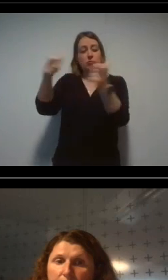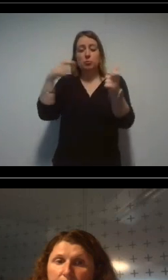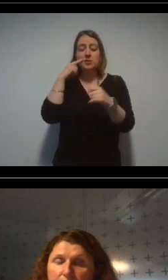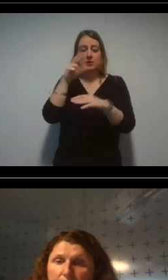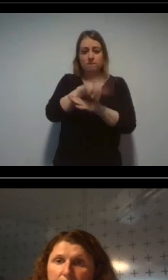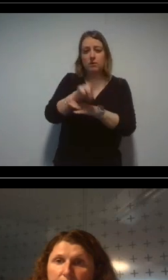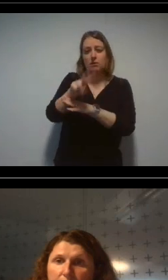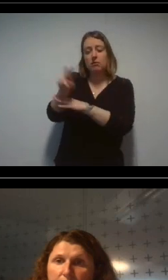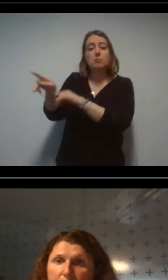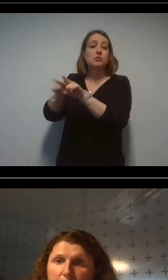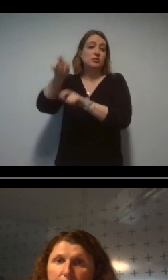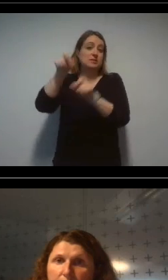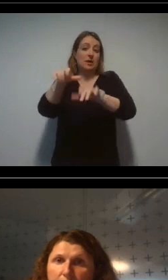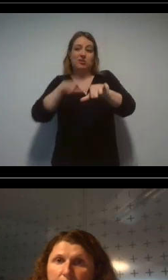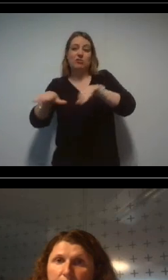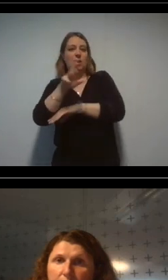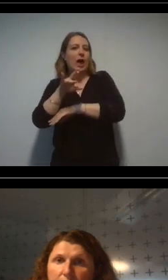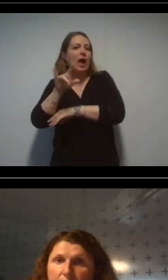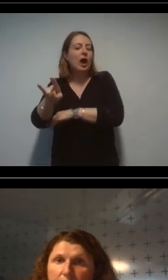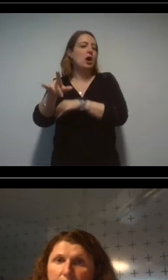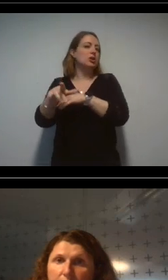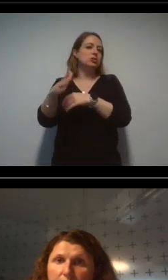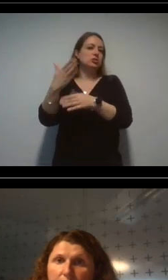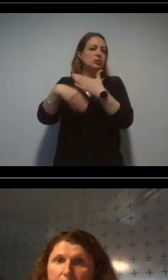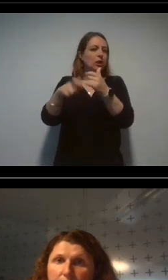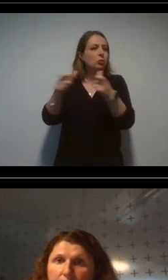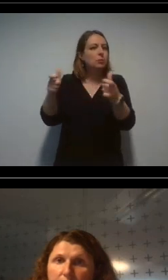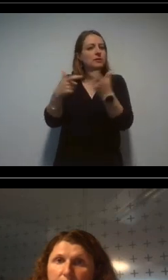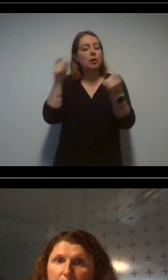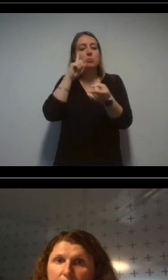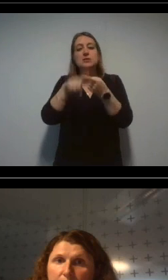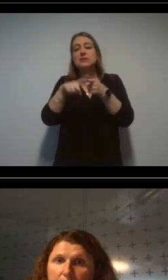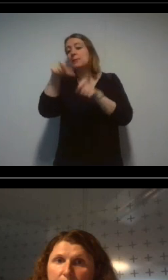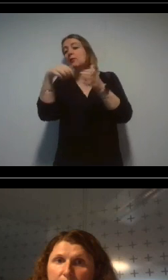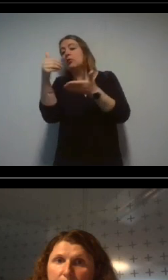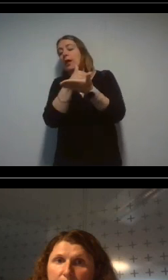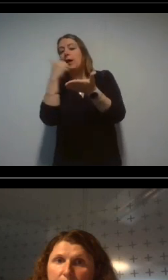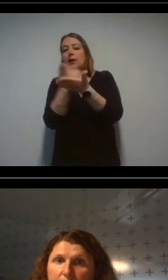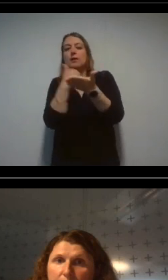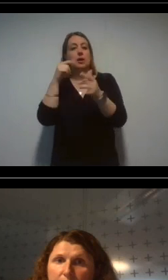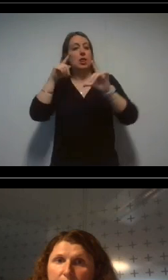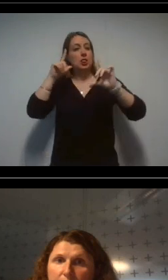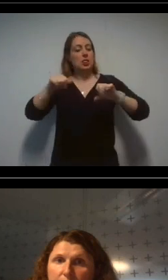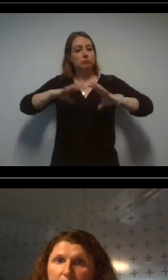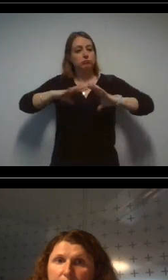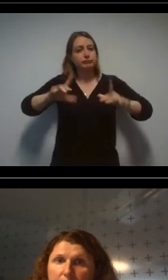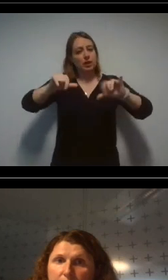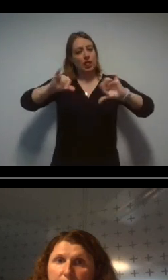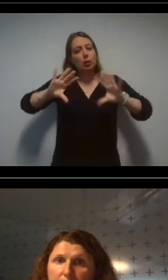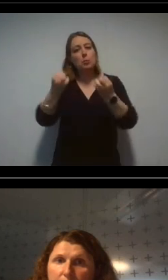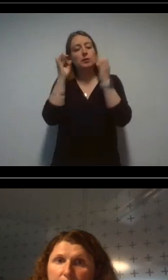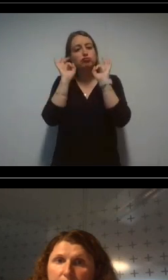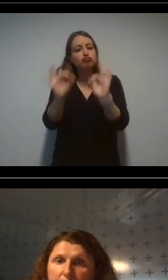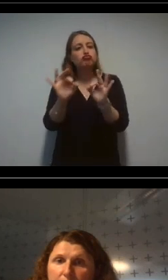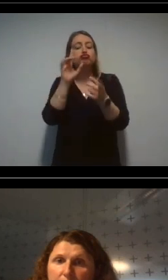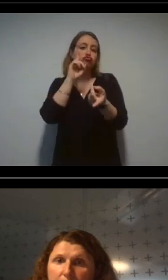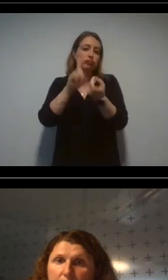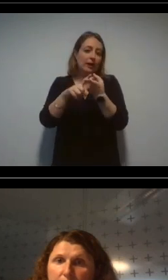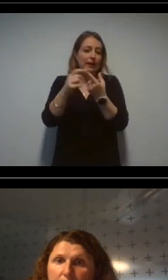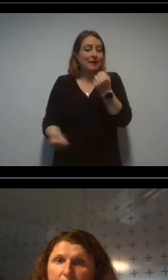dans les ressources humaines autour de dans cette entreprise pour faire en sorte que les salariés soient au rendez-vous et soient compétents pour créer ce